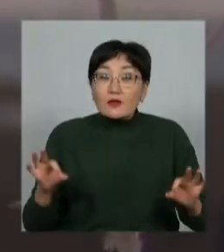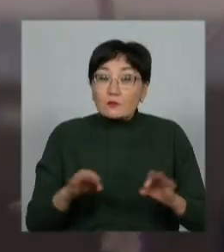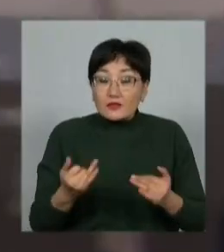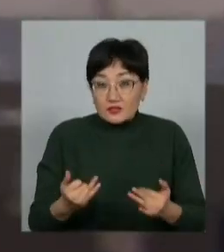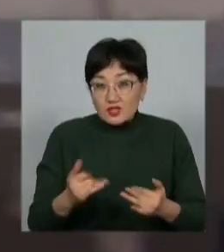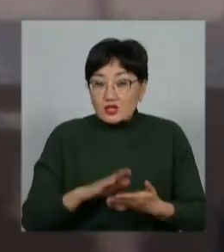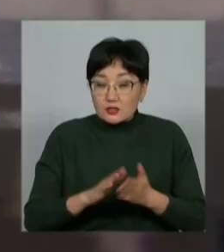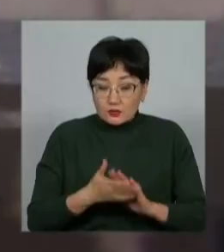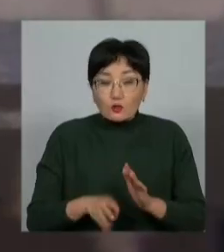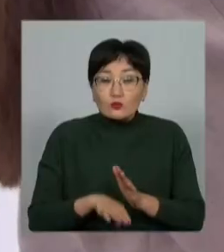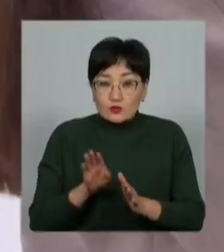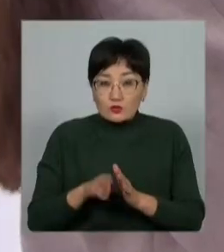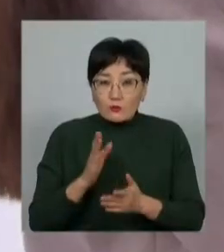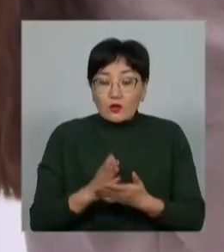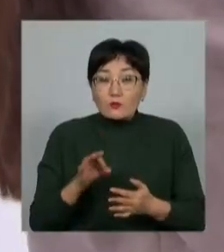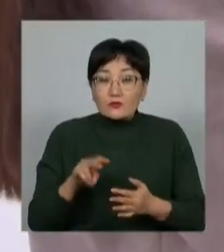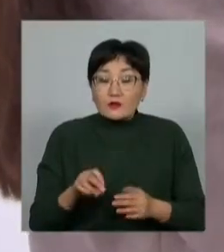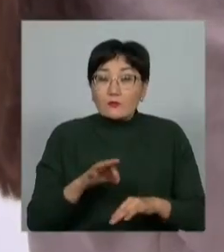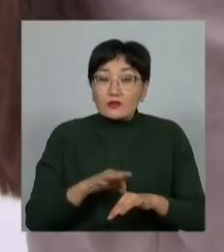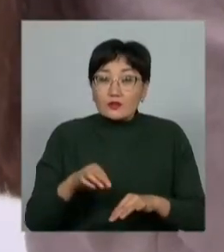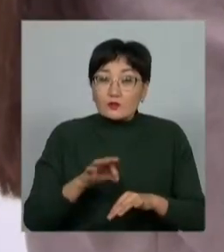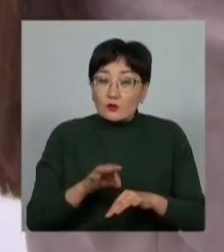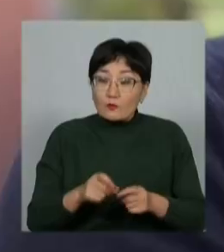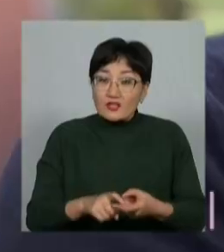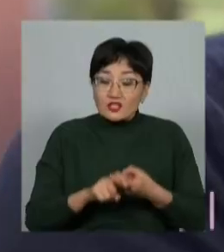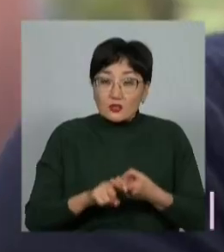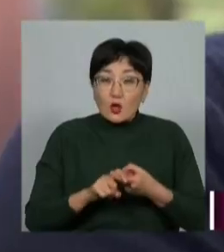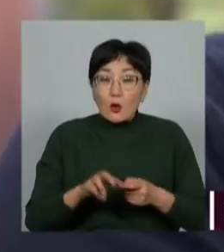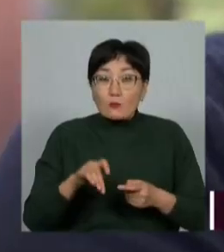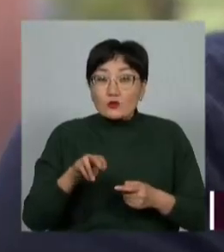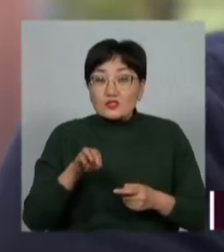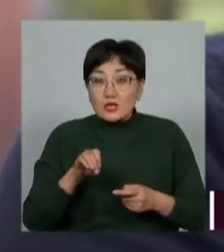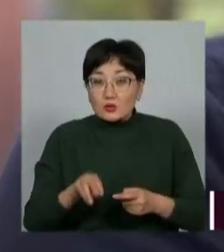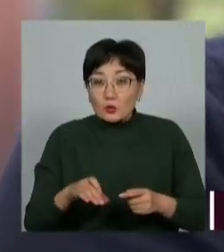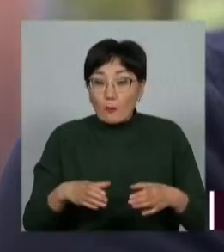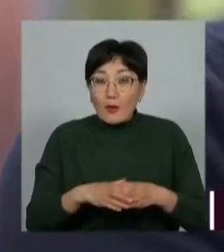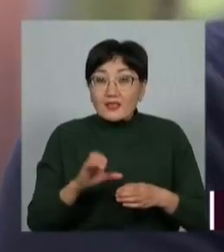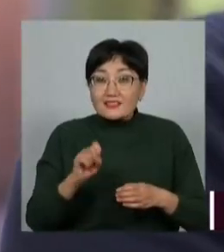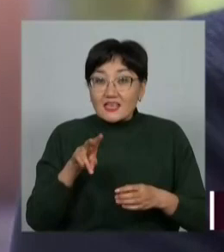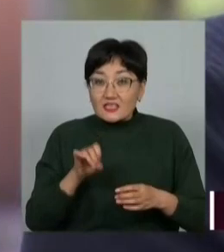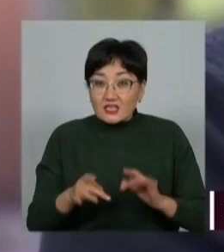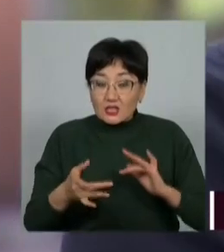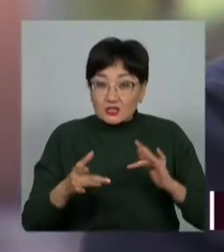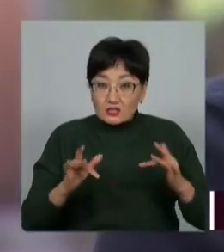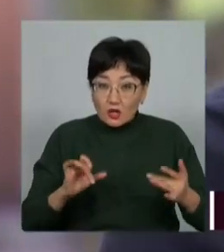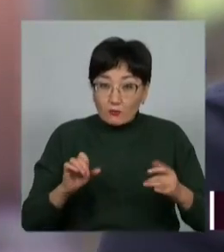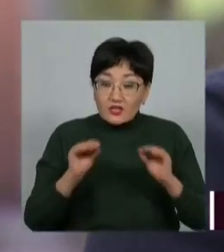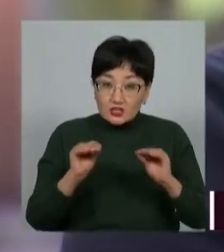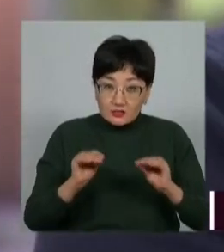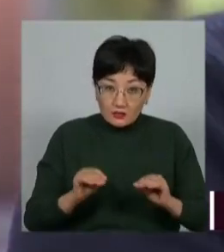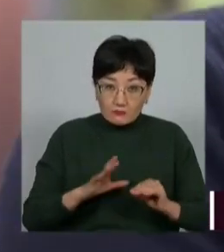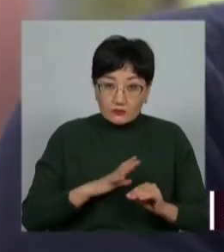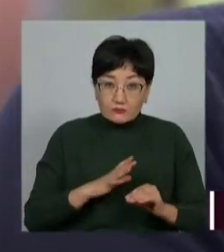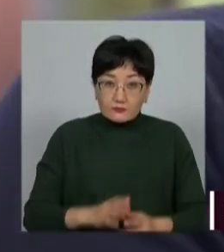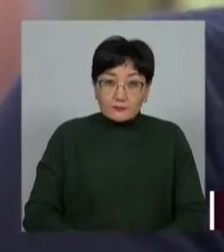жағдайы жақсарып келеді. Оның науқастанып қалғаны жайлы Музарт тобының әншісі Сәкен Майғазиев әлеуметтік желіде жазған болатын.